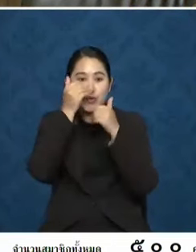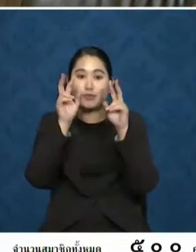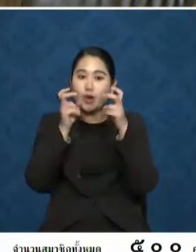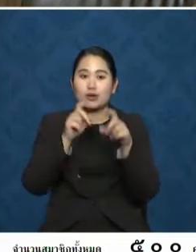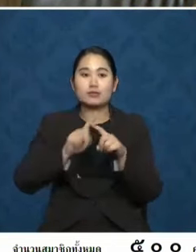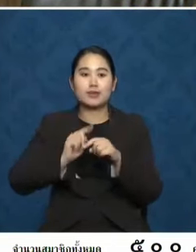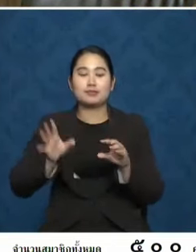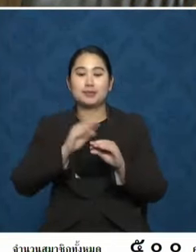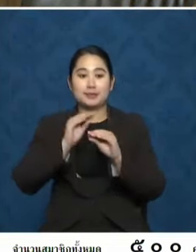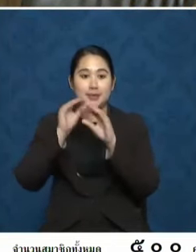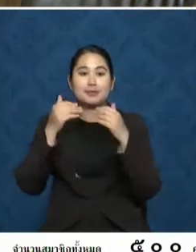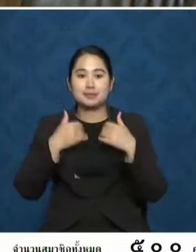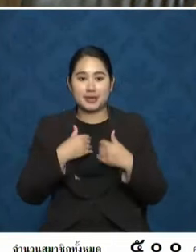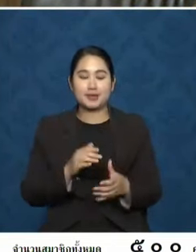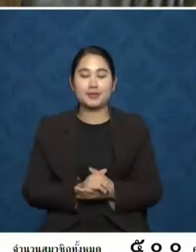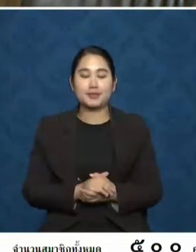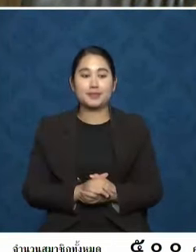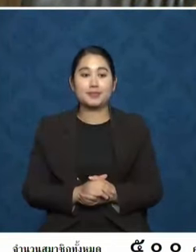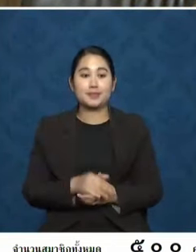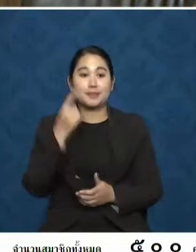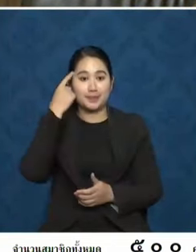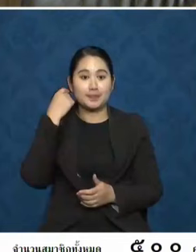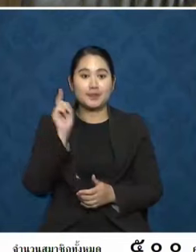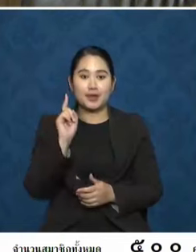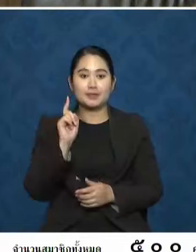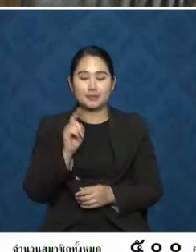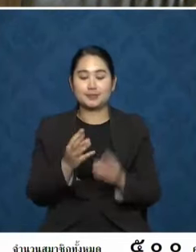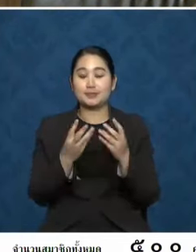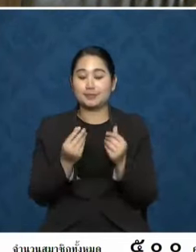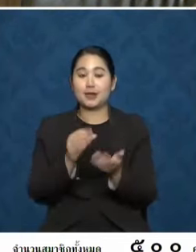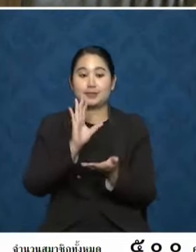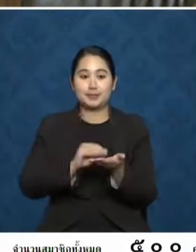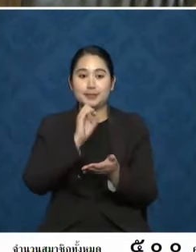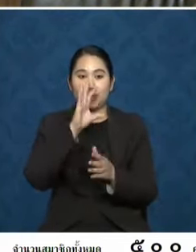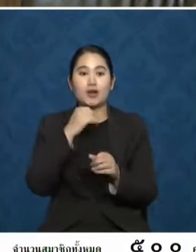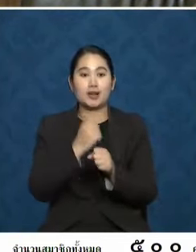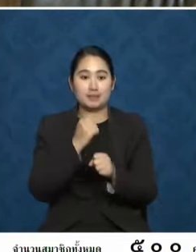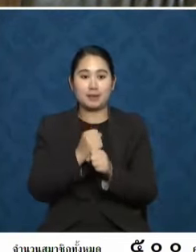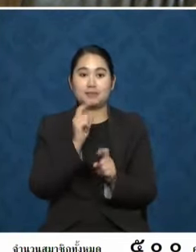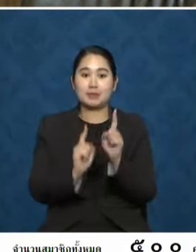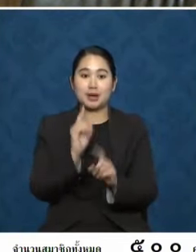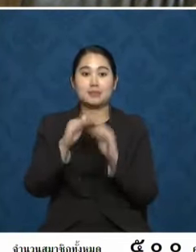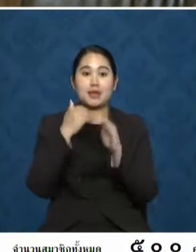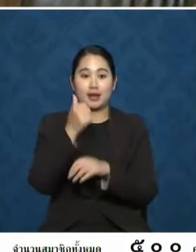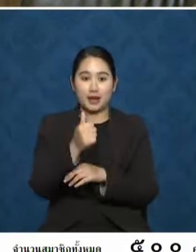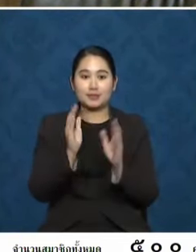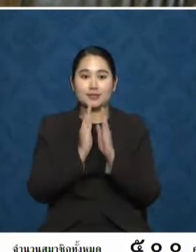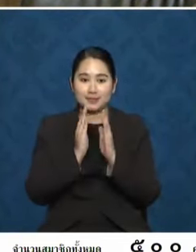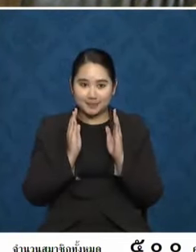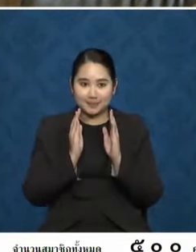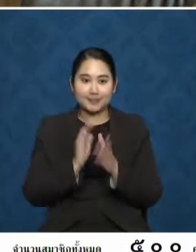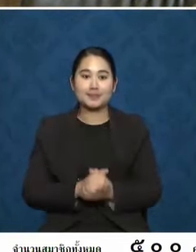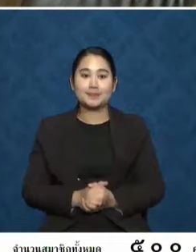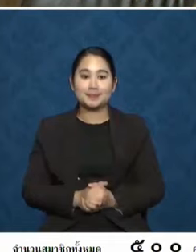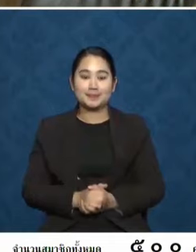ื่นเพิ่มขึ้อแ่นอนผมเชอว่าตัวเลขเห่านี้จะตนเป็ตัวบวบอกรูแบการพัฒนาของสำนางานคอบคุ